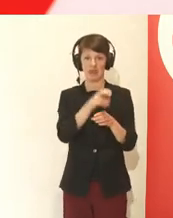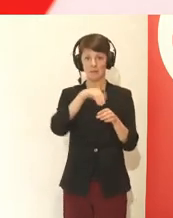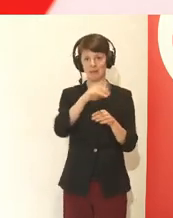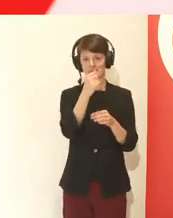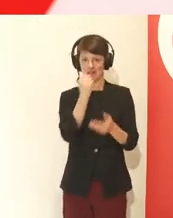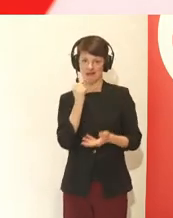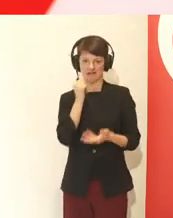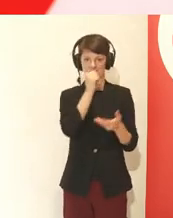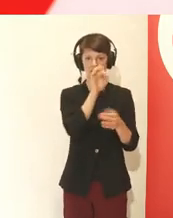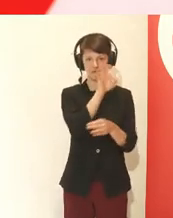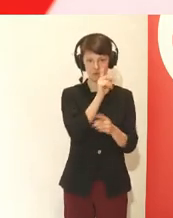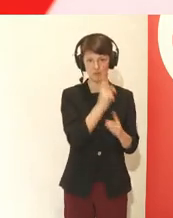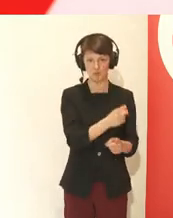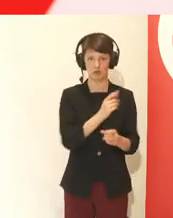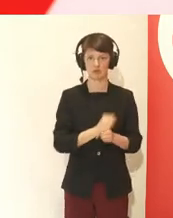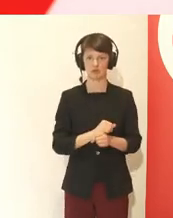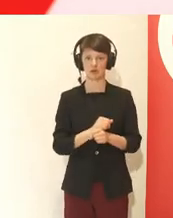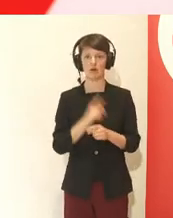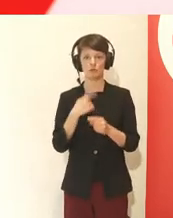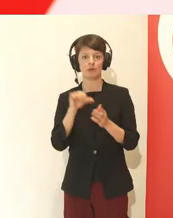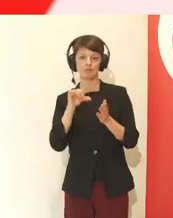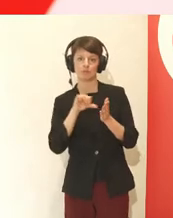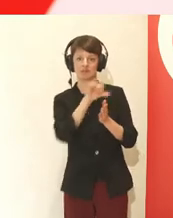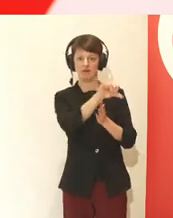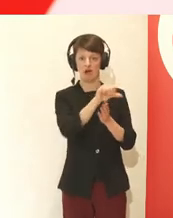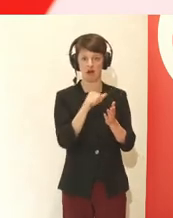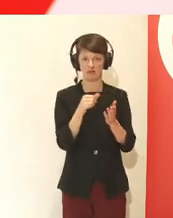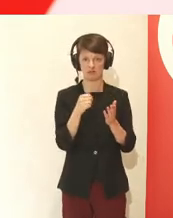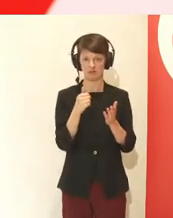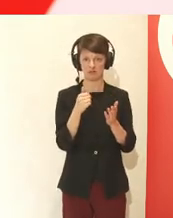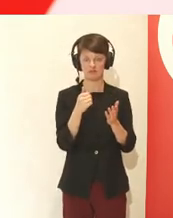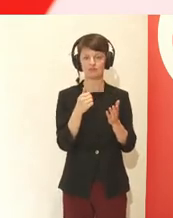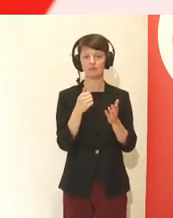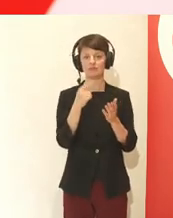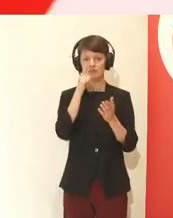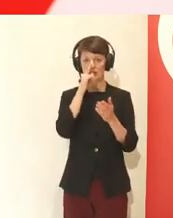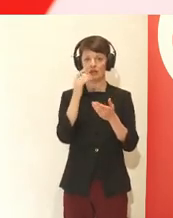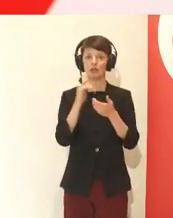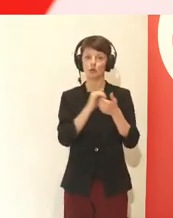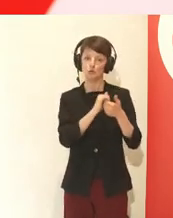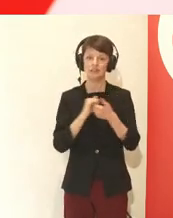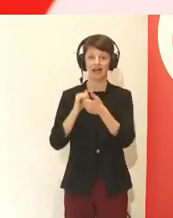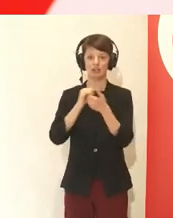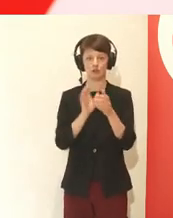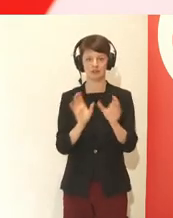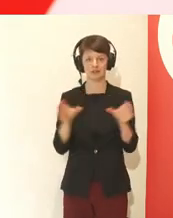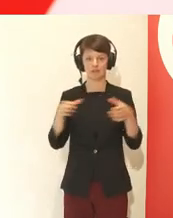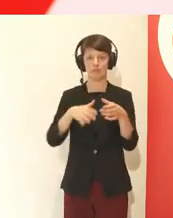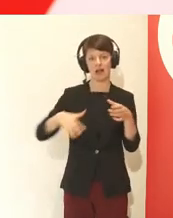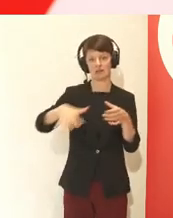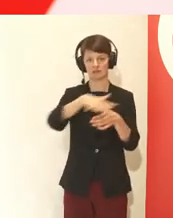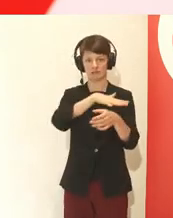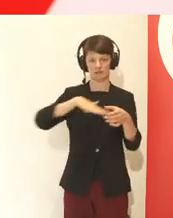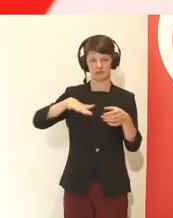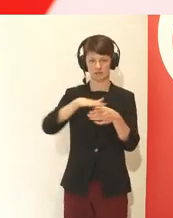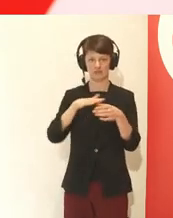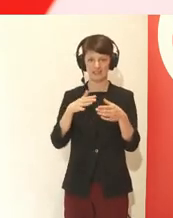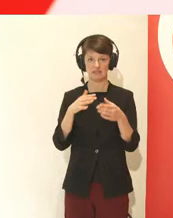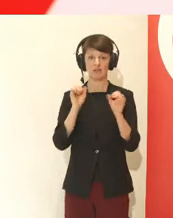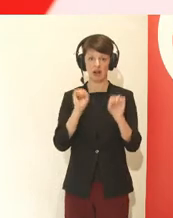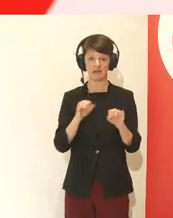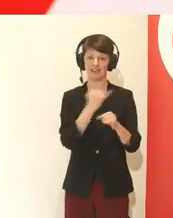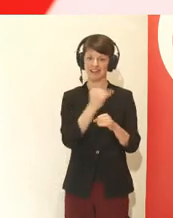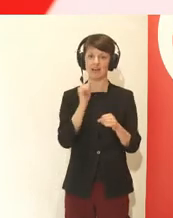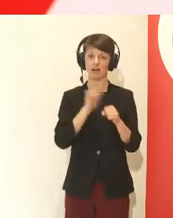dafür aufgewandt werden und klar das muss bezahlt werden das kann nur in einem solidarischen gemeinwesen so gelingt das auch jeder sich die